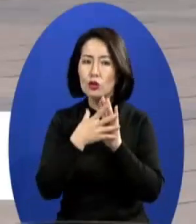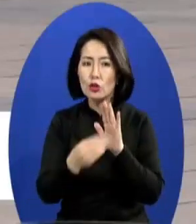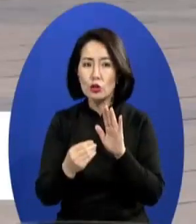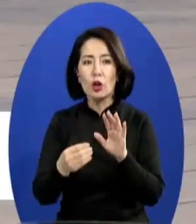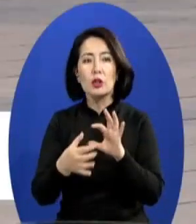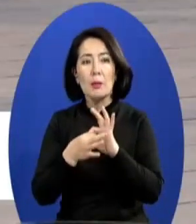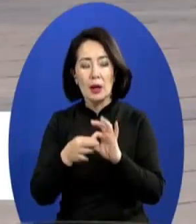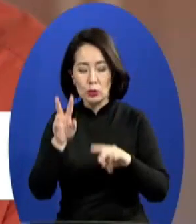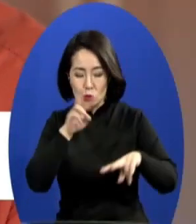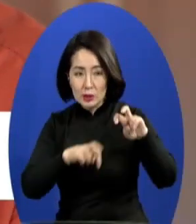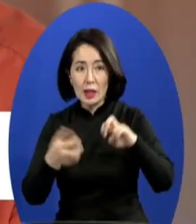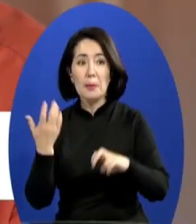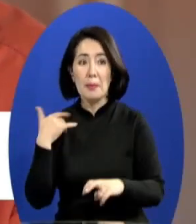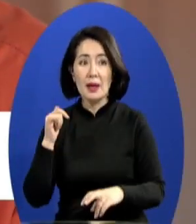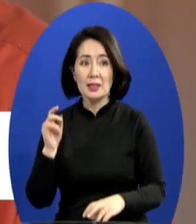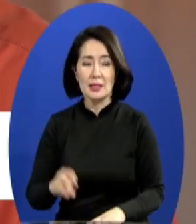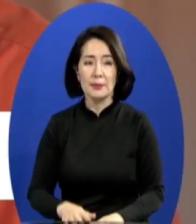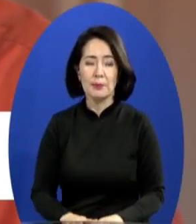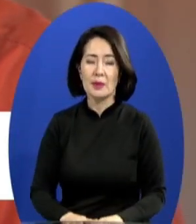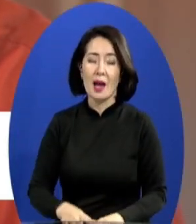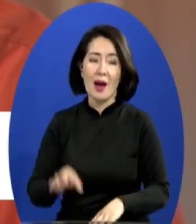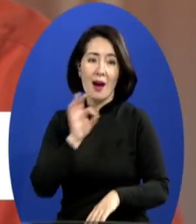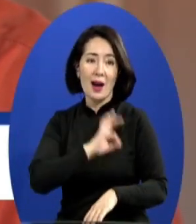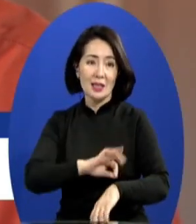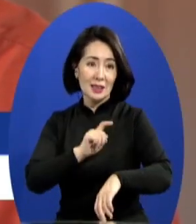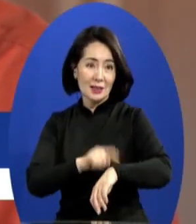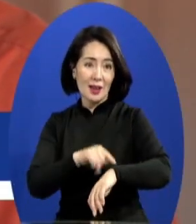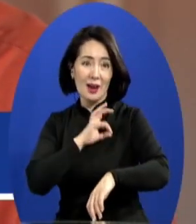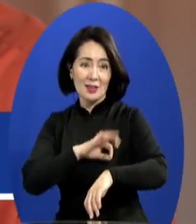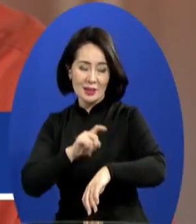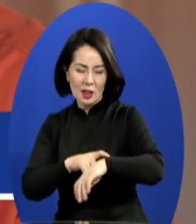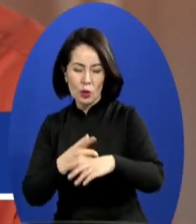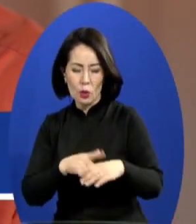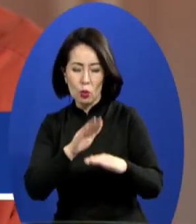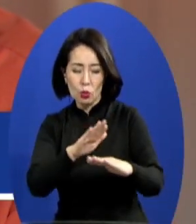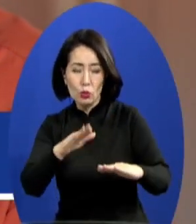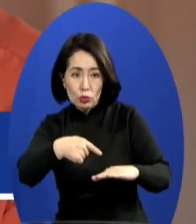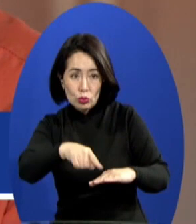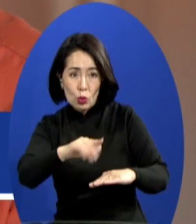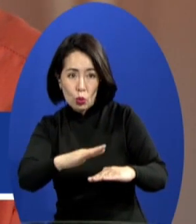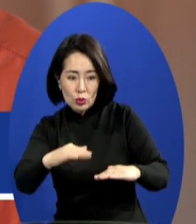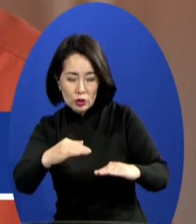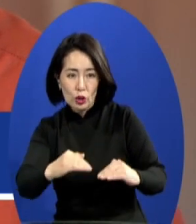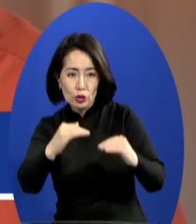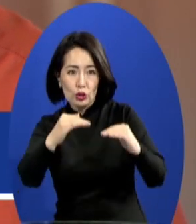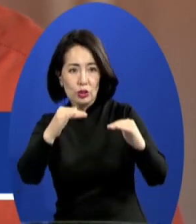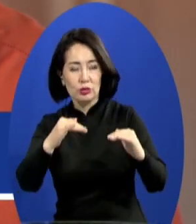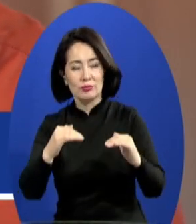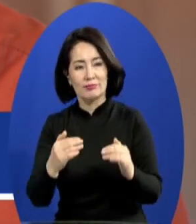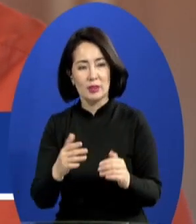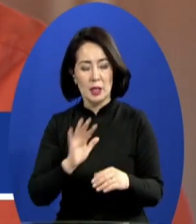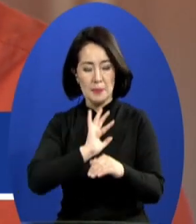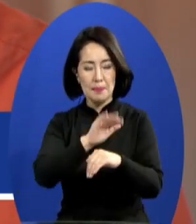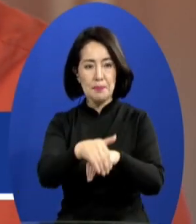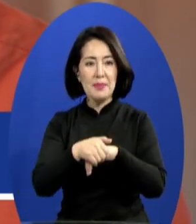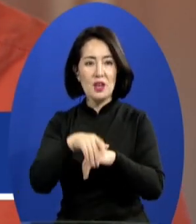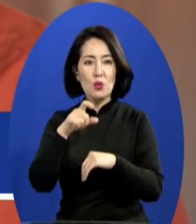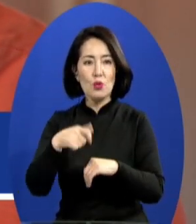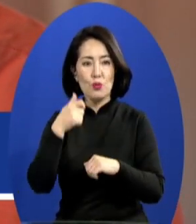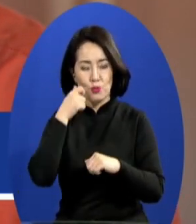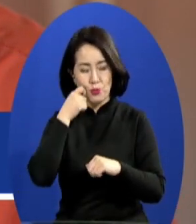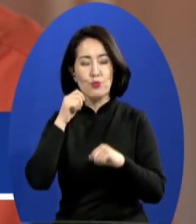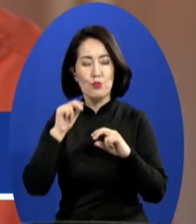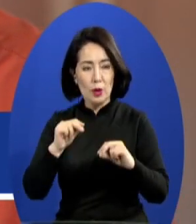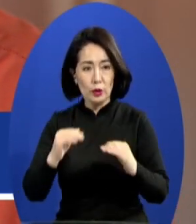байжээ. Тэгэхээр ер нь ашигтай цаг зарцуулдаг хэр хүүхдийн өсөлт хөгжилт тийм ээ. Ерөөсөө би хүн болж өөрөө өөртөө